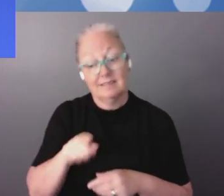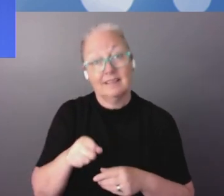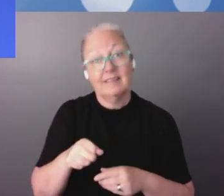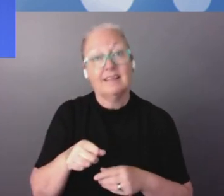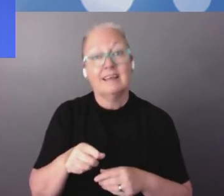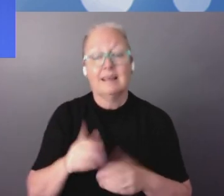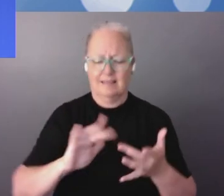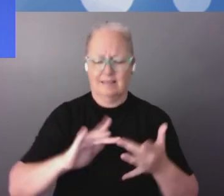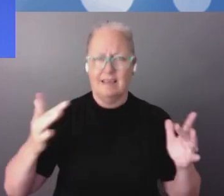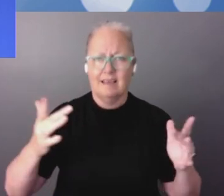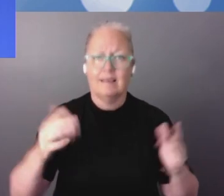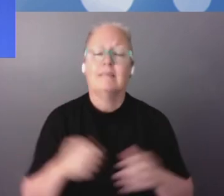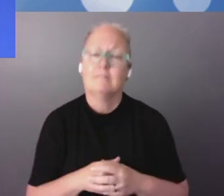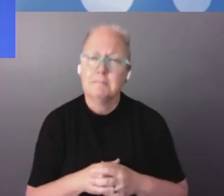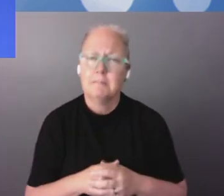людей